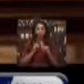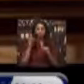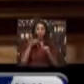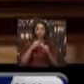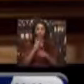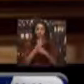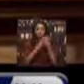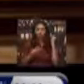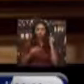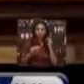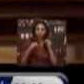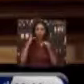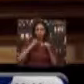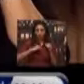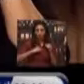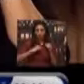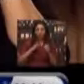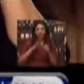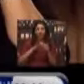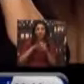روعة الحب اللي كانت موجودة؟